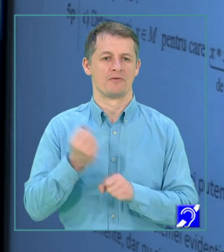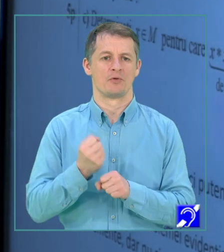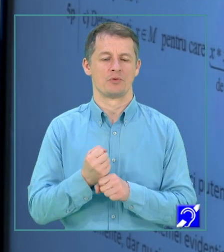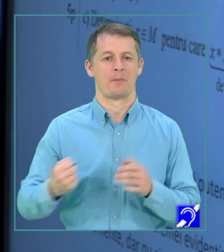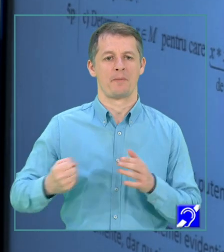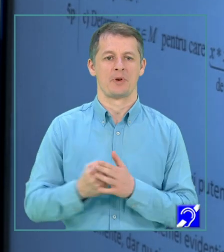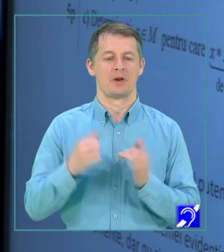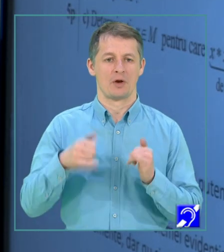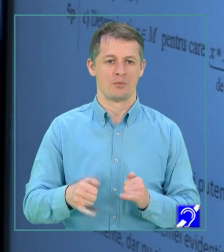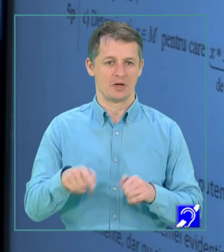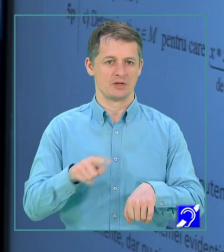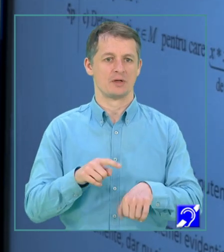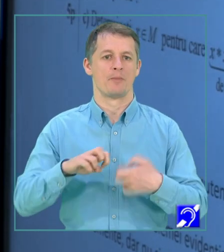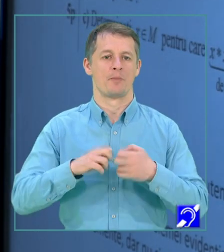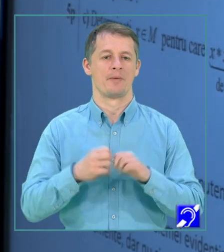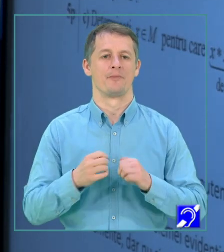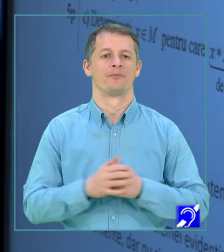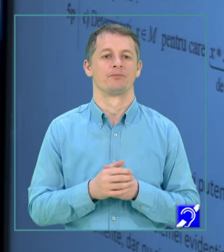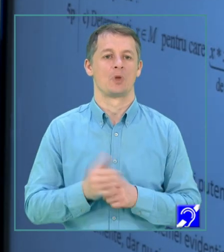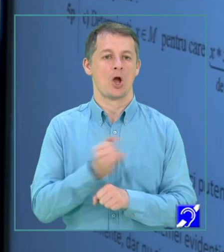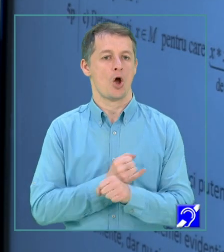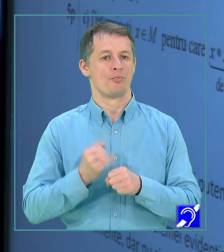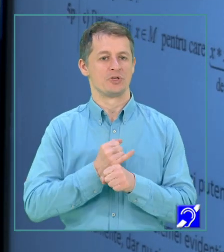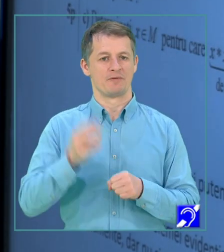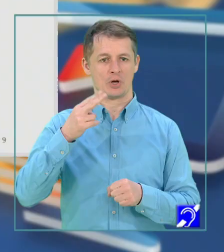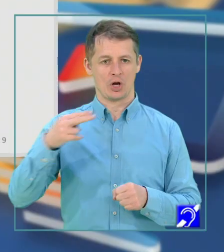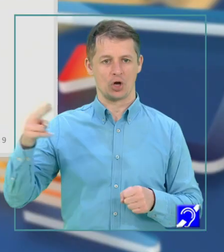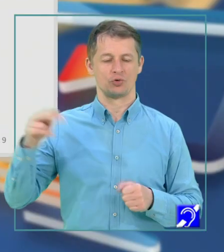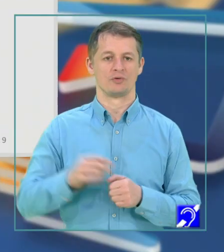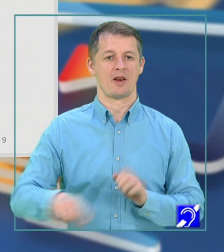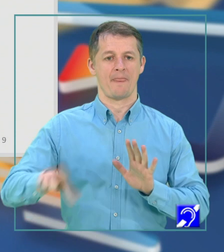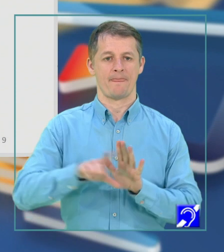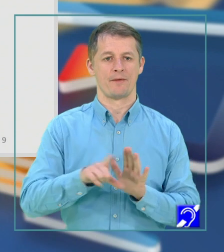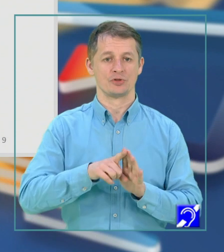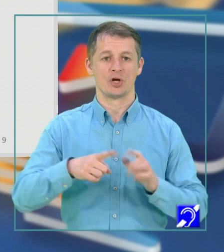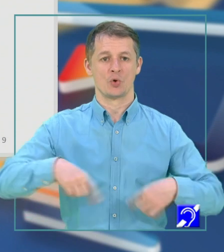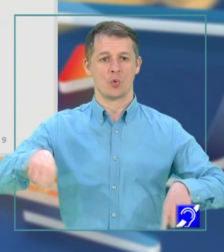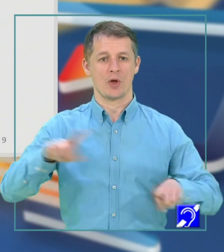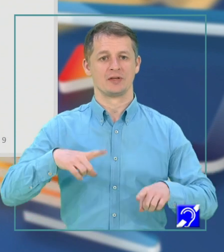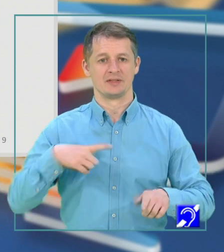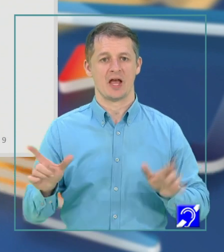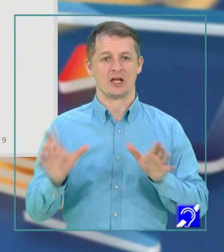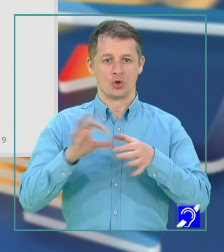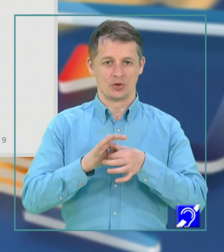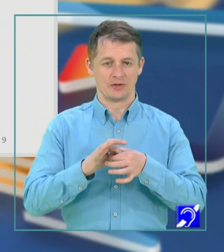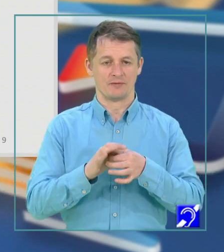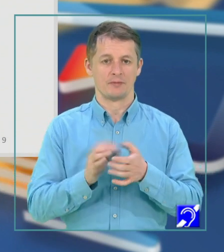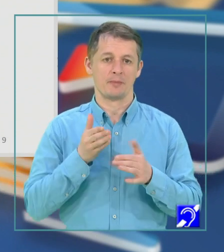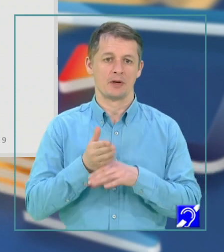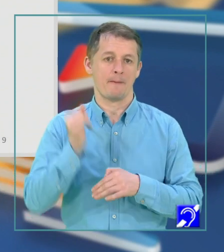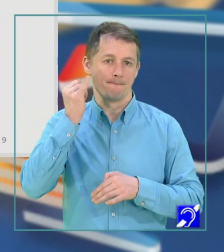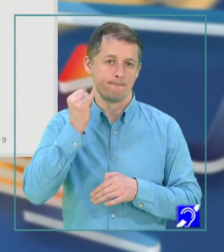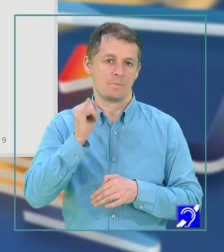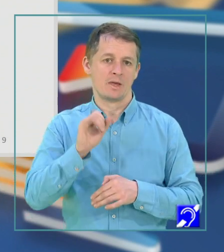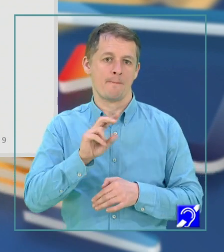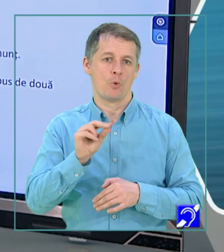în această problemă, observăm în continuare că legea noastră este asociativă, prin ipoteză, deci